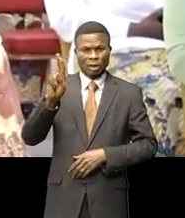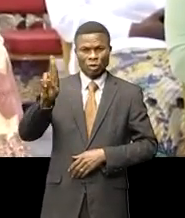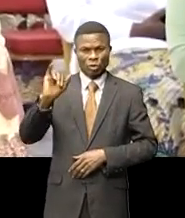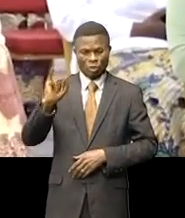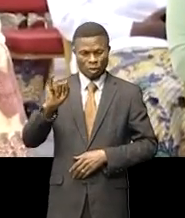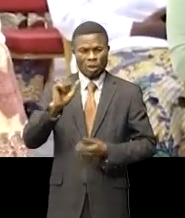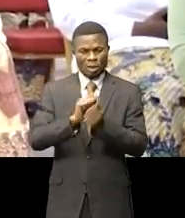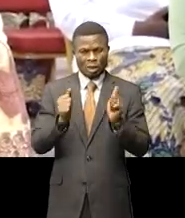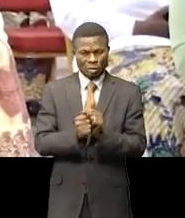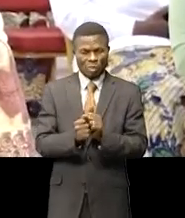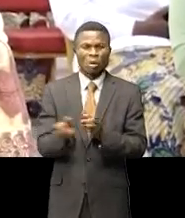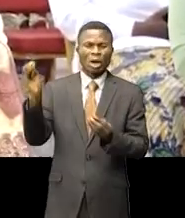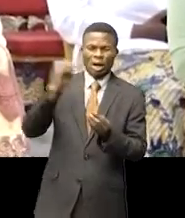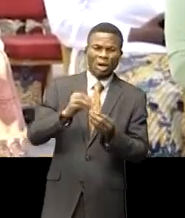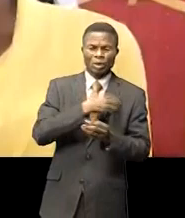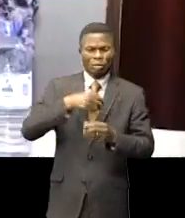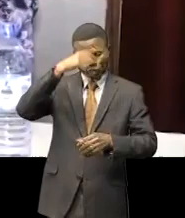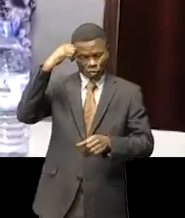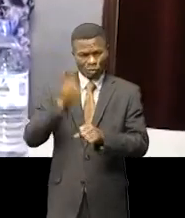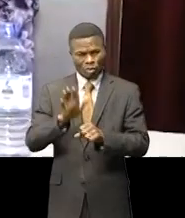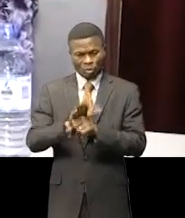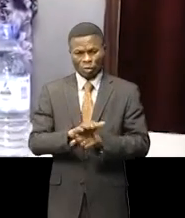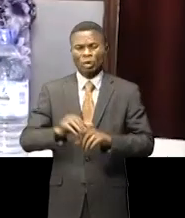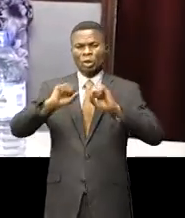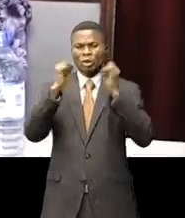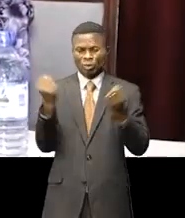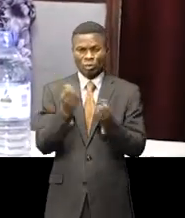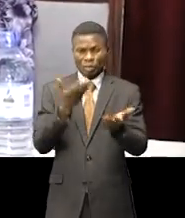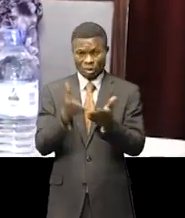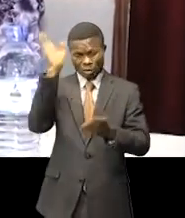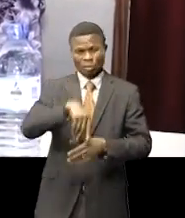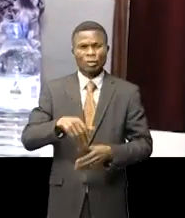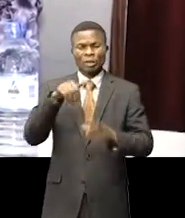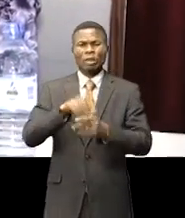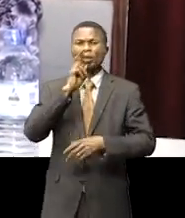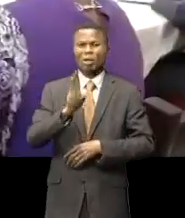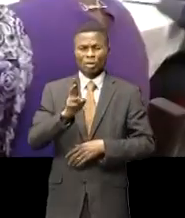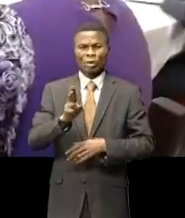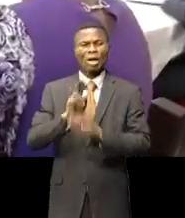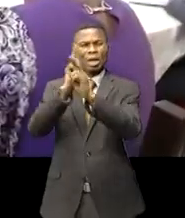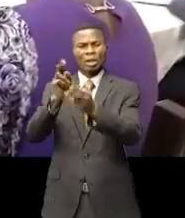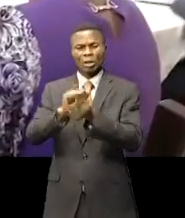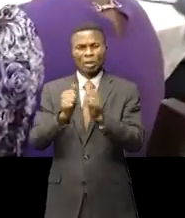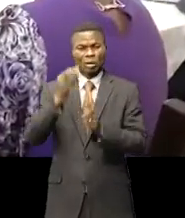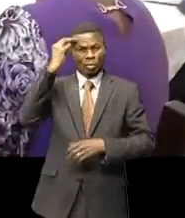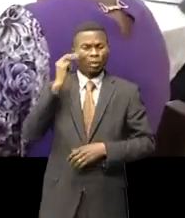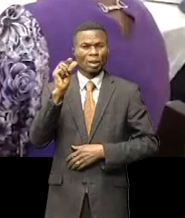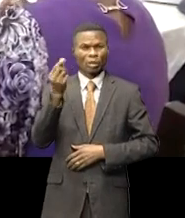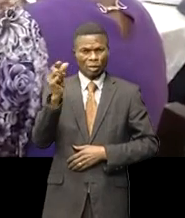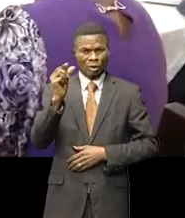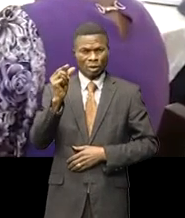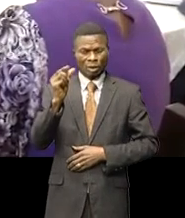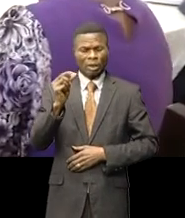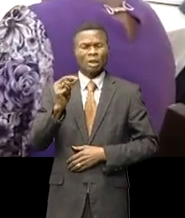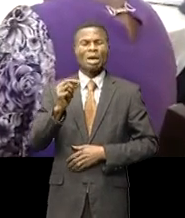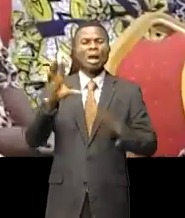question de genre qui souffre d'application dans ces secteurs des mines. En réaction à cette question, la ministre de Mines s'est